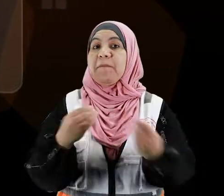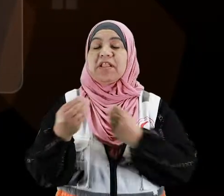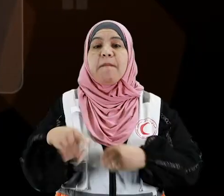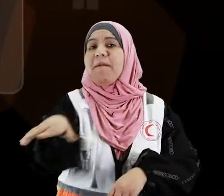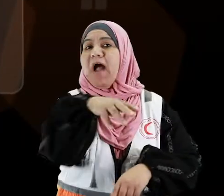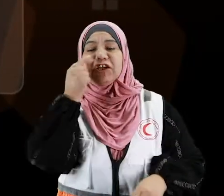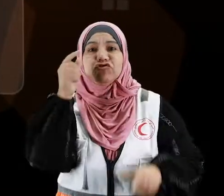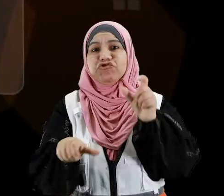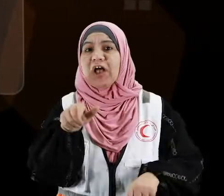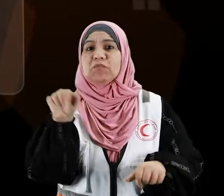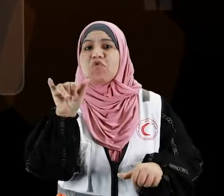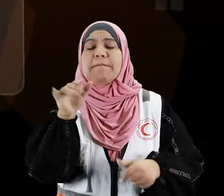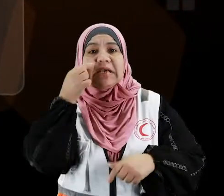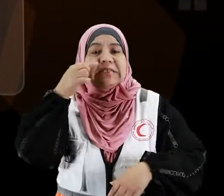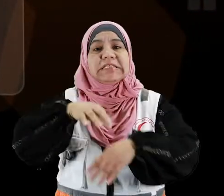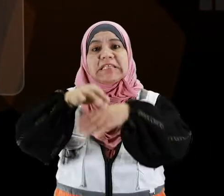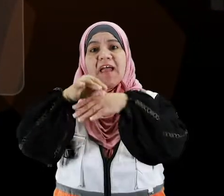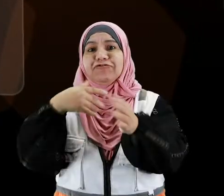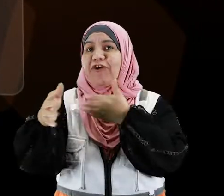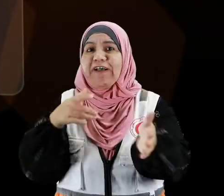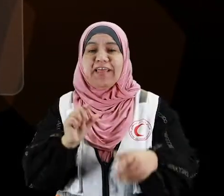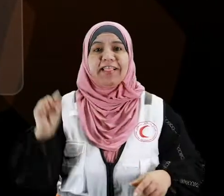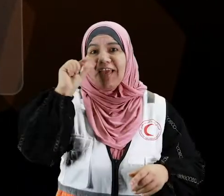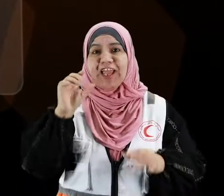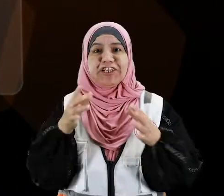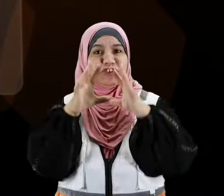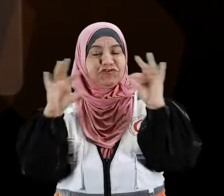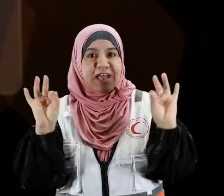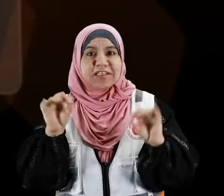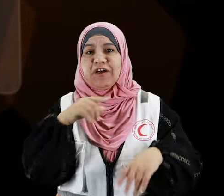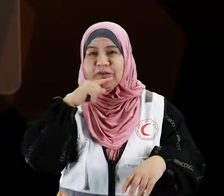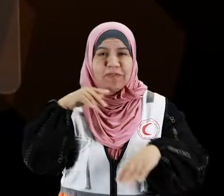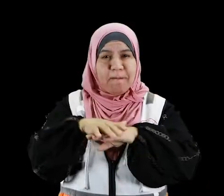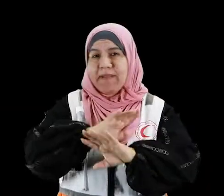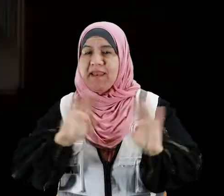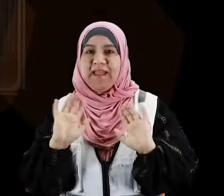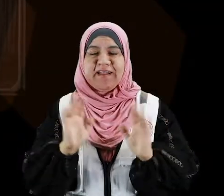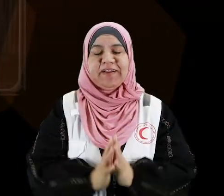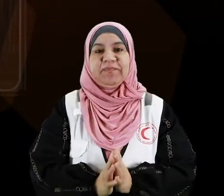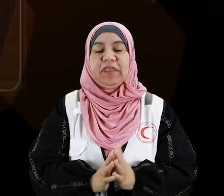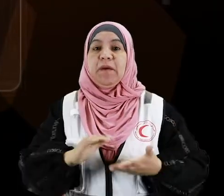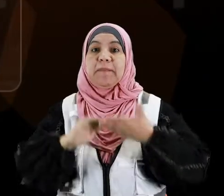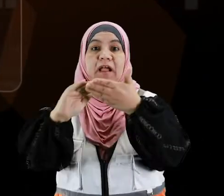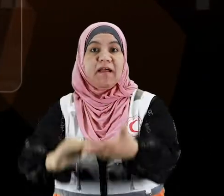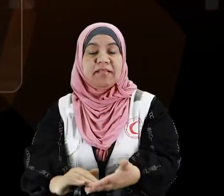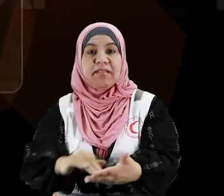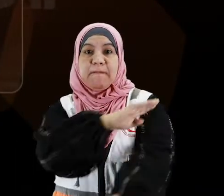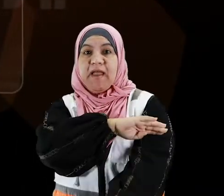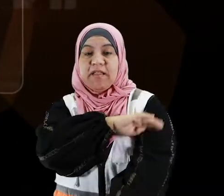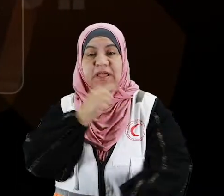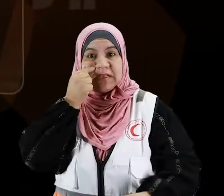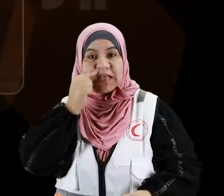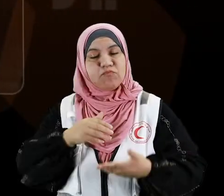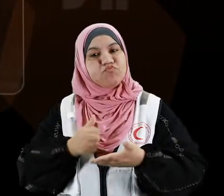احنا بنتعامل مع اي شخص انه هو فقط انسان بعيدا عن دينه او جنسه او عرقه او لونه. عند تقديم خدماتنا